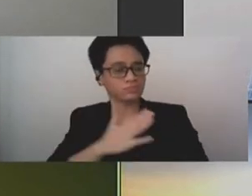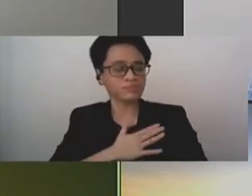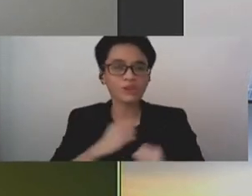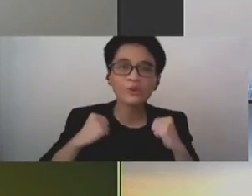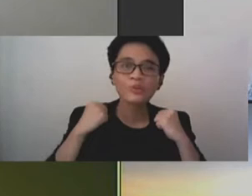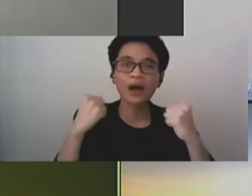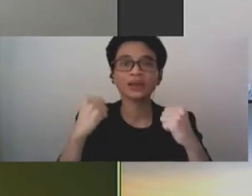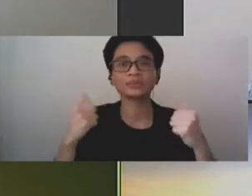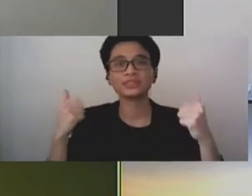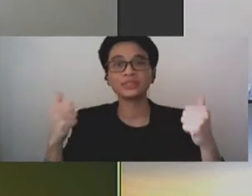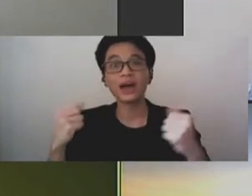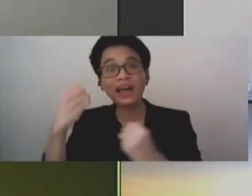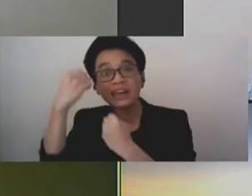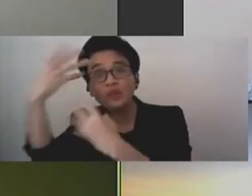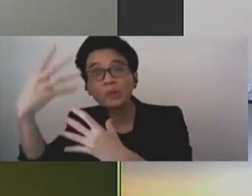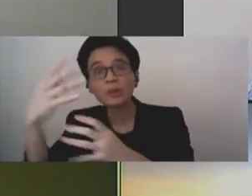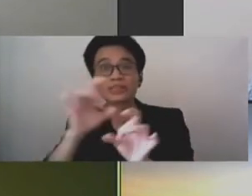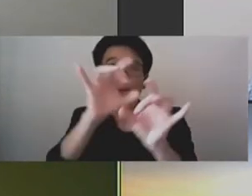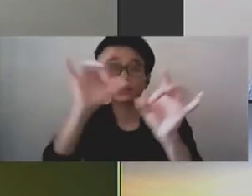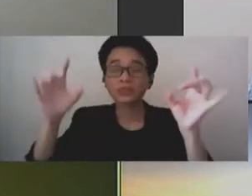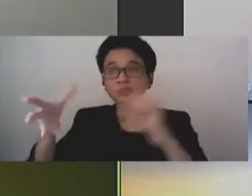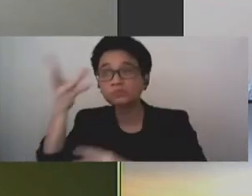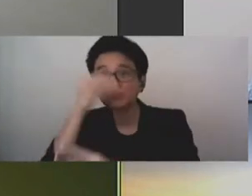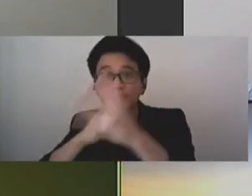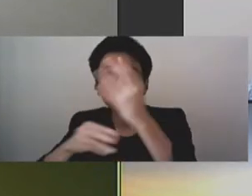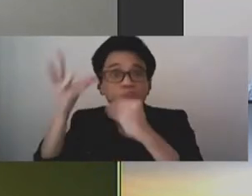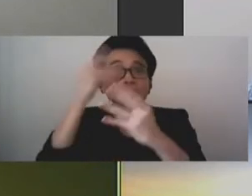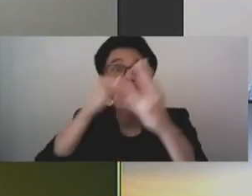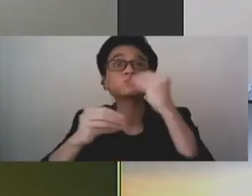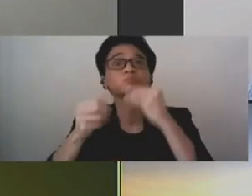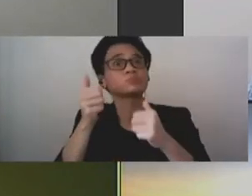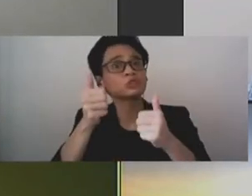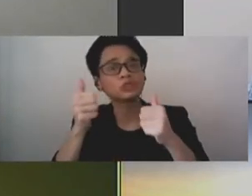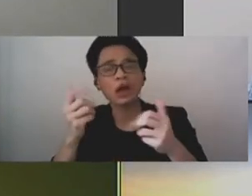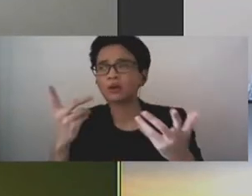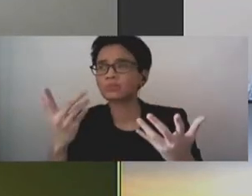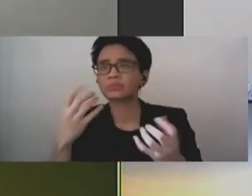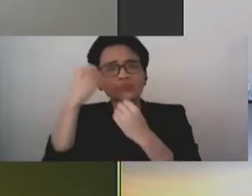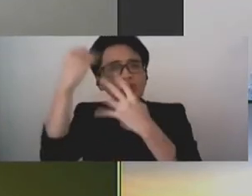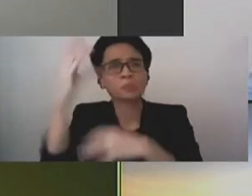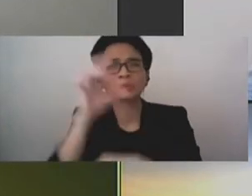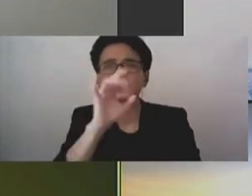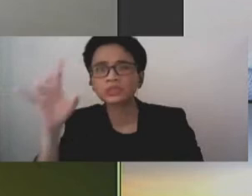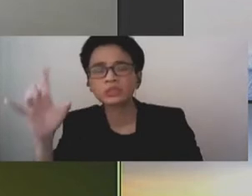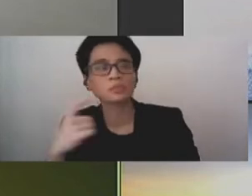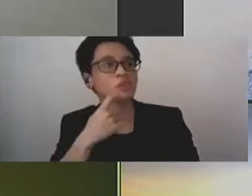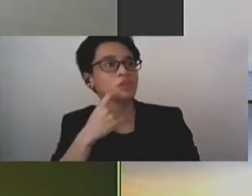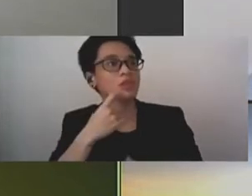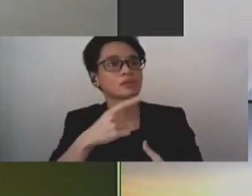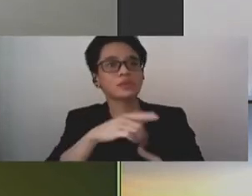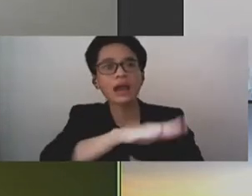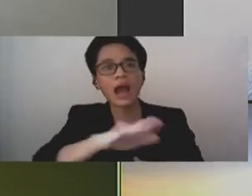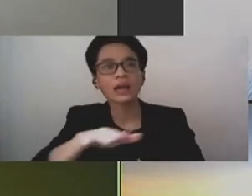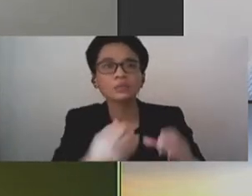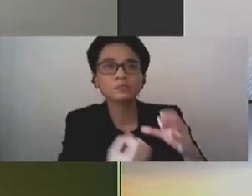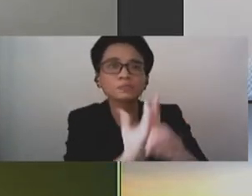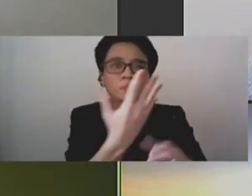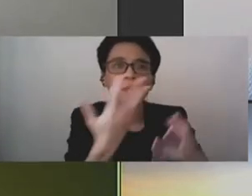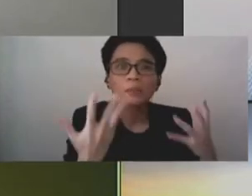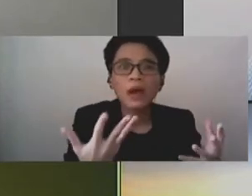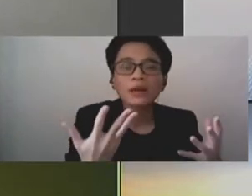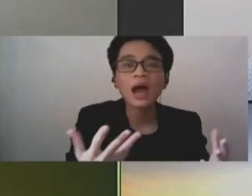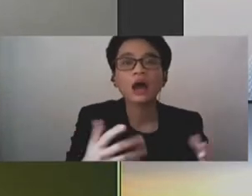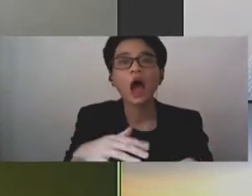macam informasi terkait dengan tumbuh kembang anak, kemudian bisa juga bisa melihat, oh nanti